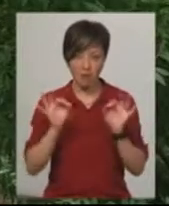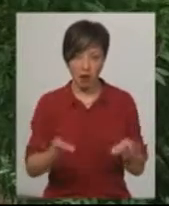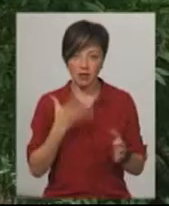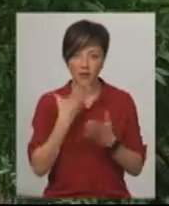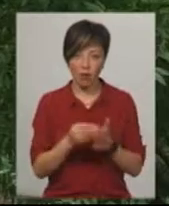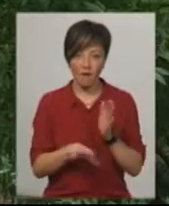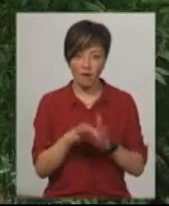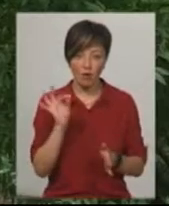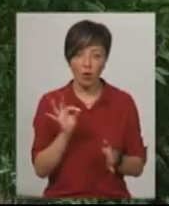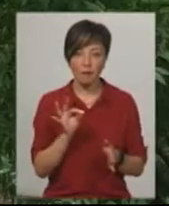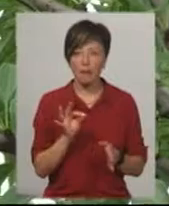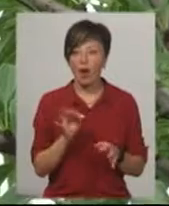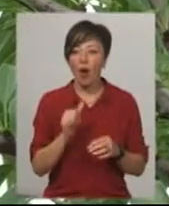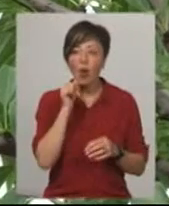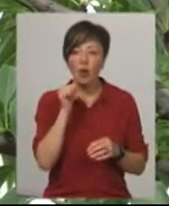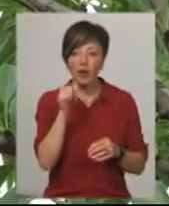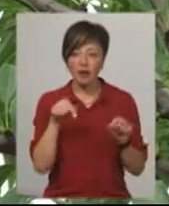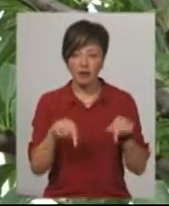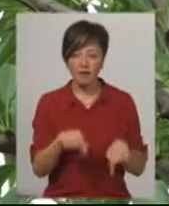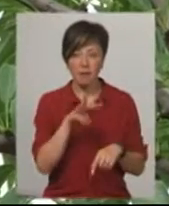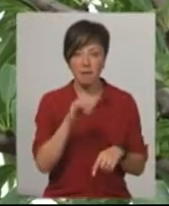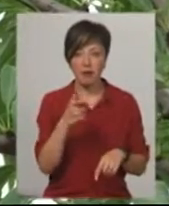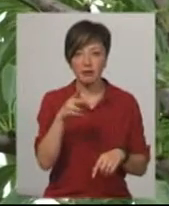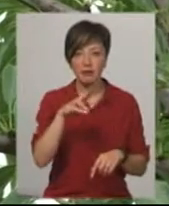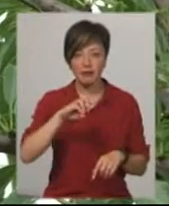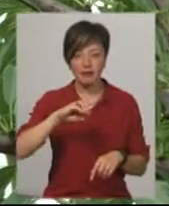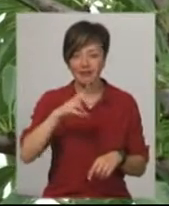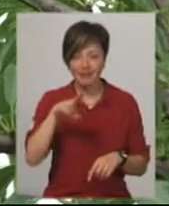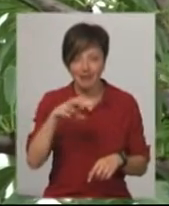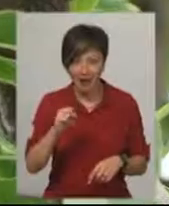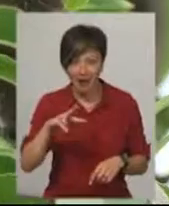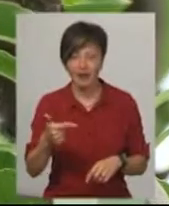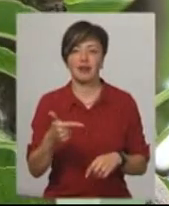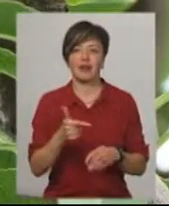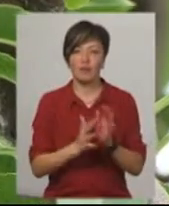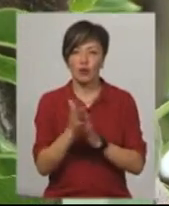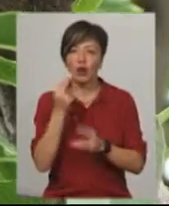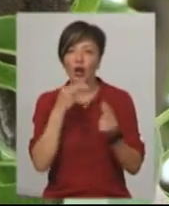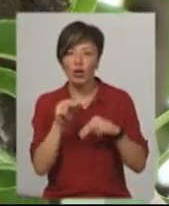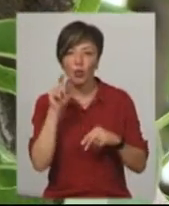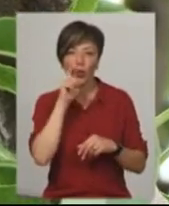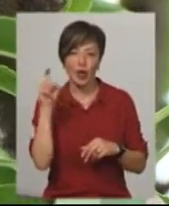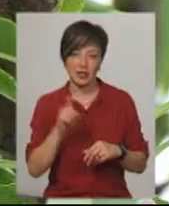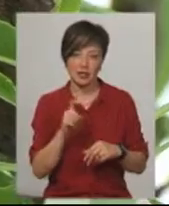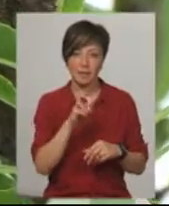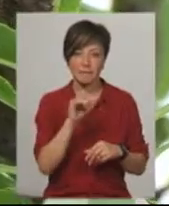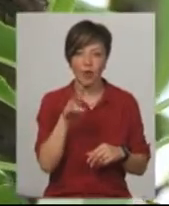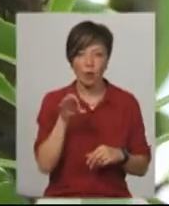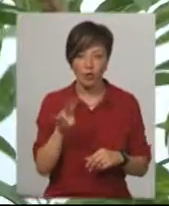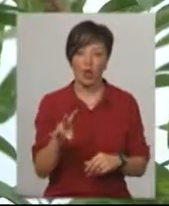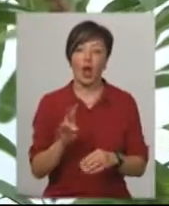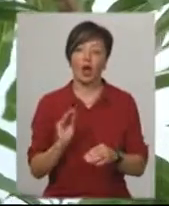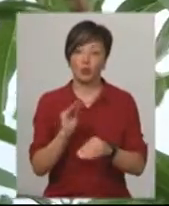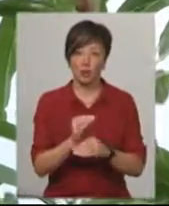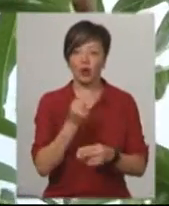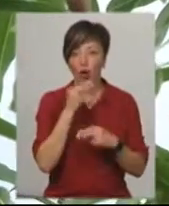свого вибору. Із мигдальних горіхів, яких в цьому господарстві вирощують 15 сортів, краще від решти плодоносить український дилон. Садівниця додає,